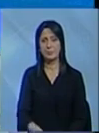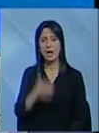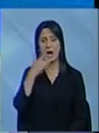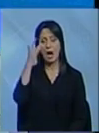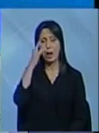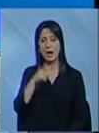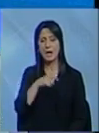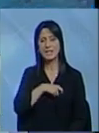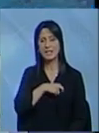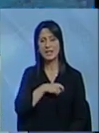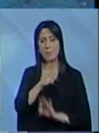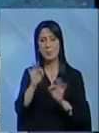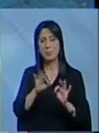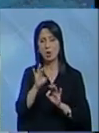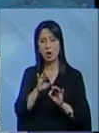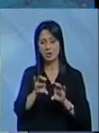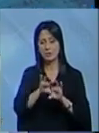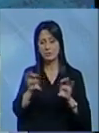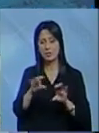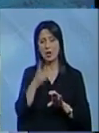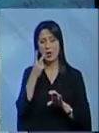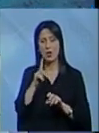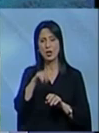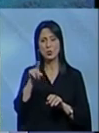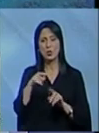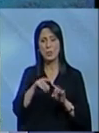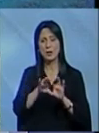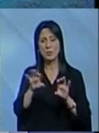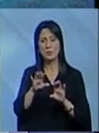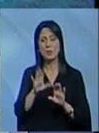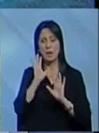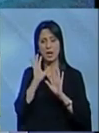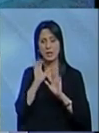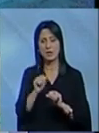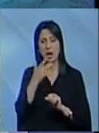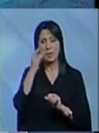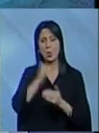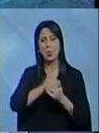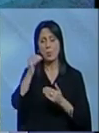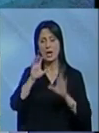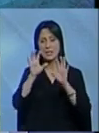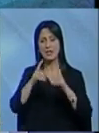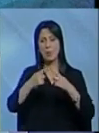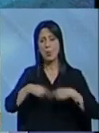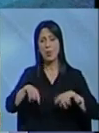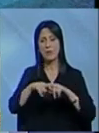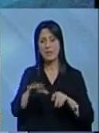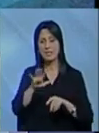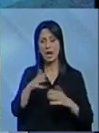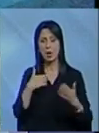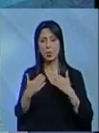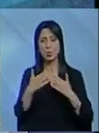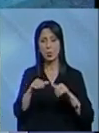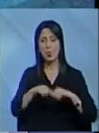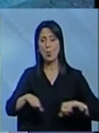ამერიკის სენატის კომიტეტმა პროექტ ჩრდილოეთის ნაკადი ორის წინააღმდეგ სანქციების დაწესებას მხარი დაუჭირა. ამერიკის უმაღლესი საკანონმდებლო ორგანო საგარეო